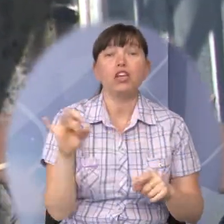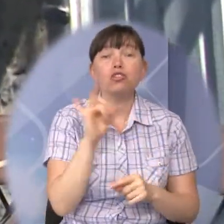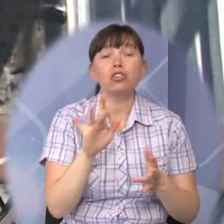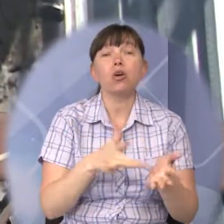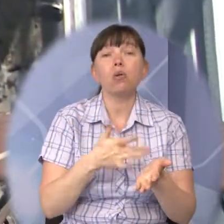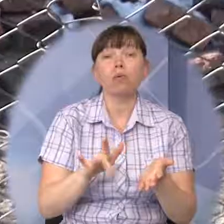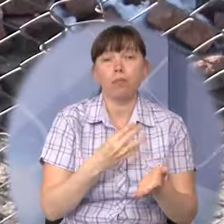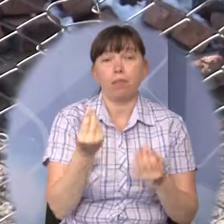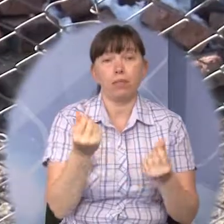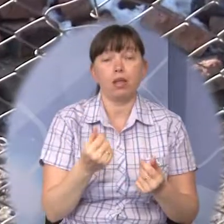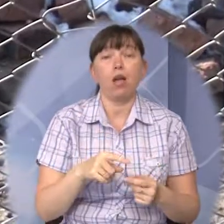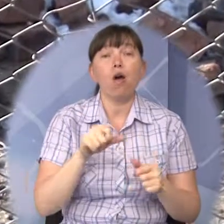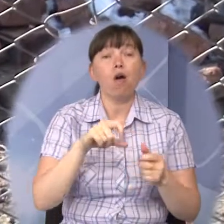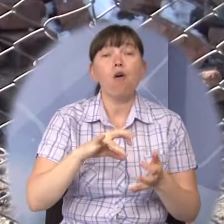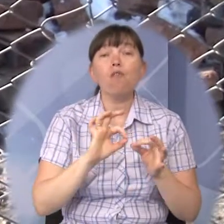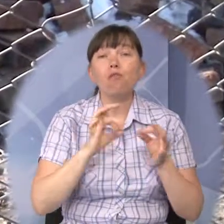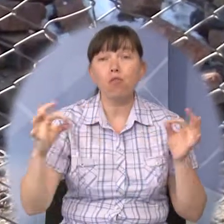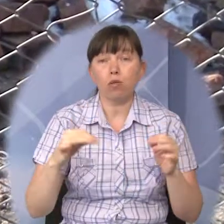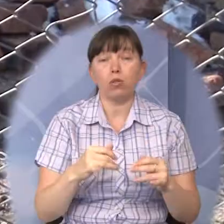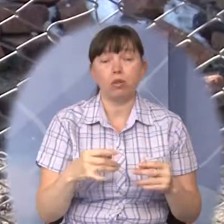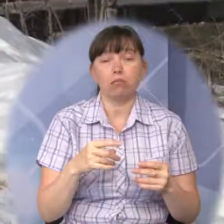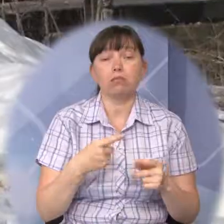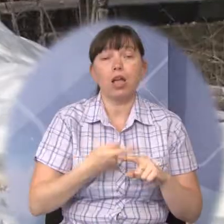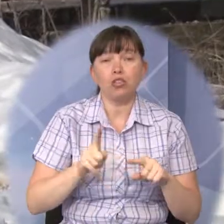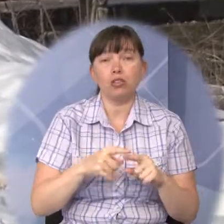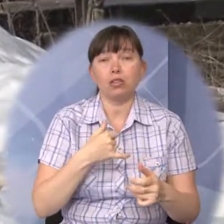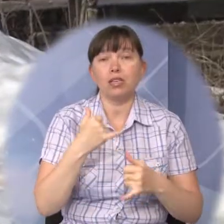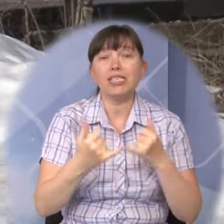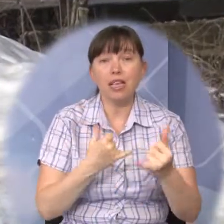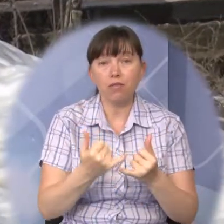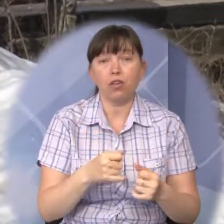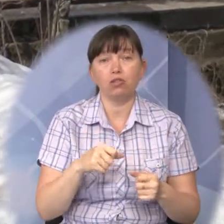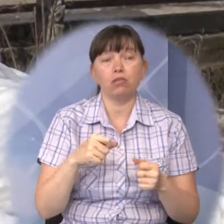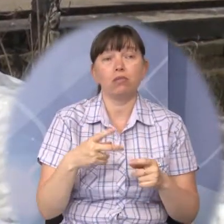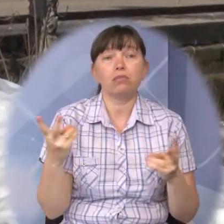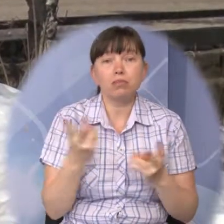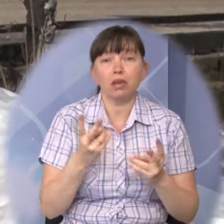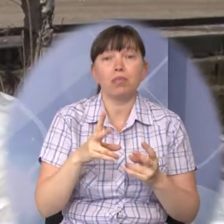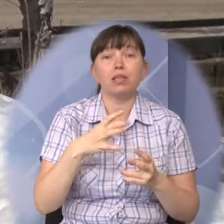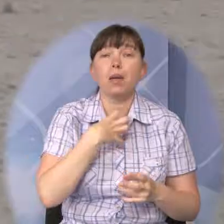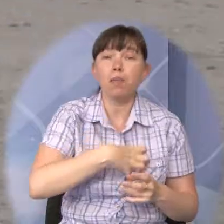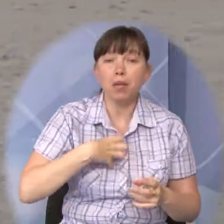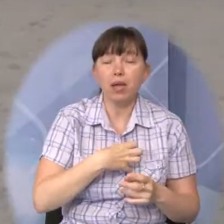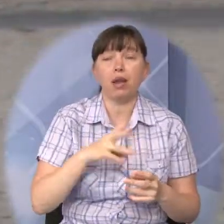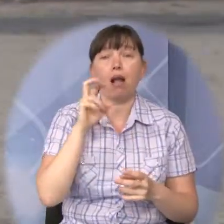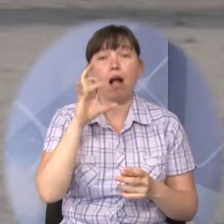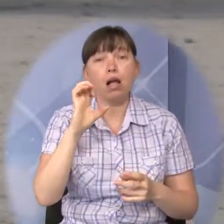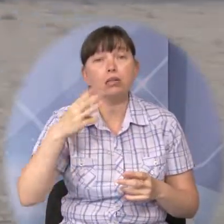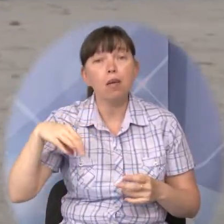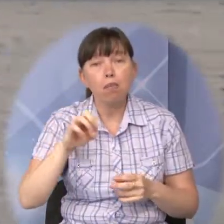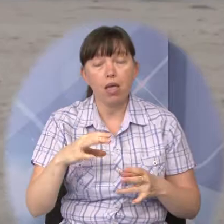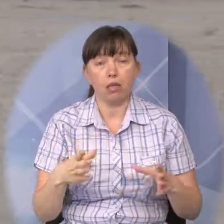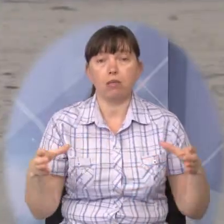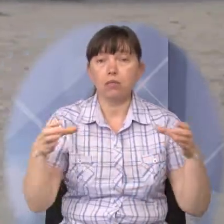de estimare a costurilor de îngrijire. Formula de acoperire financiară a acestor servicii, prevăzută în cadrul parteneriatelor între primării și